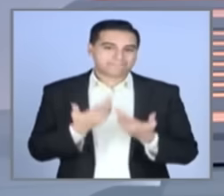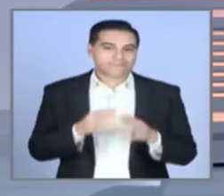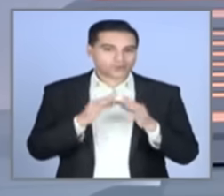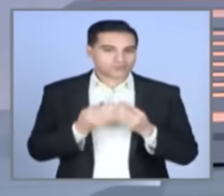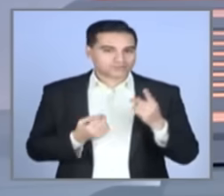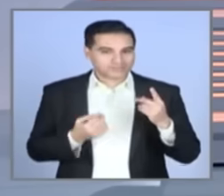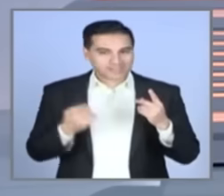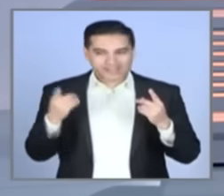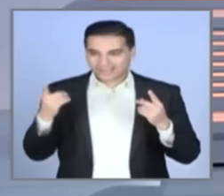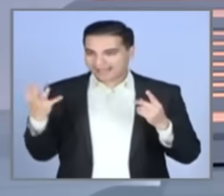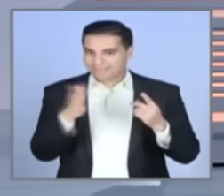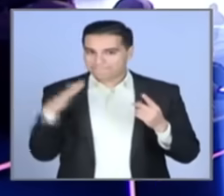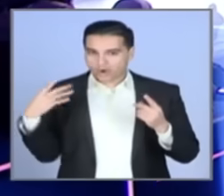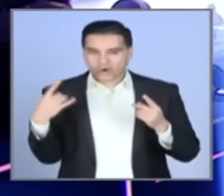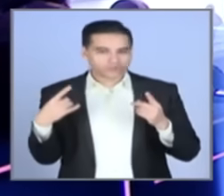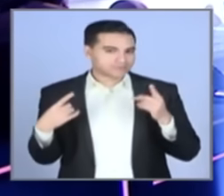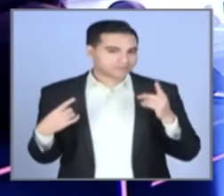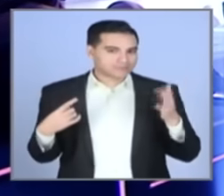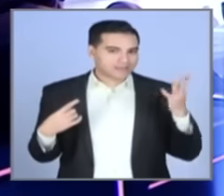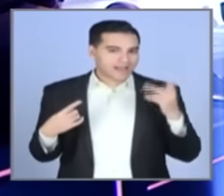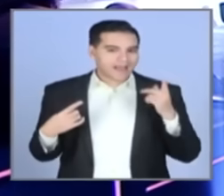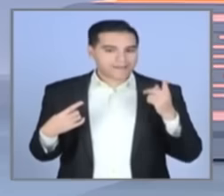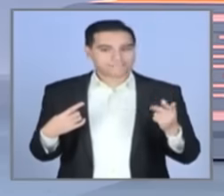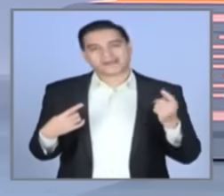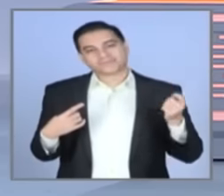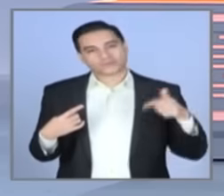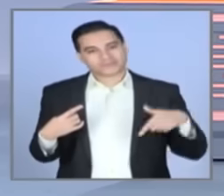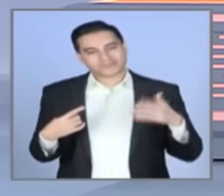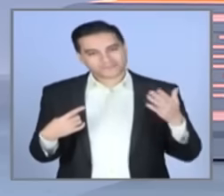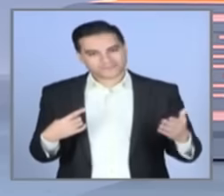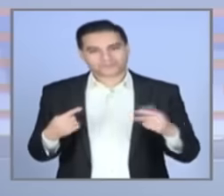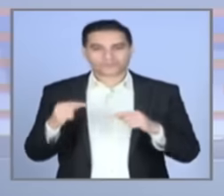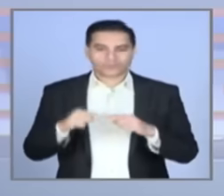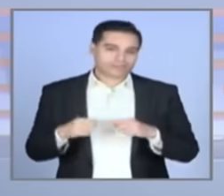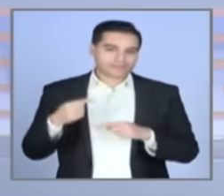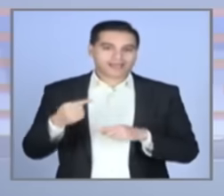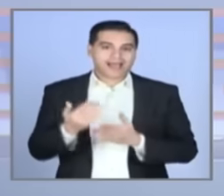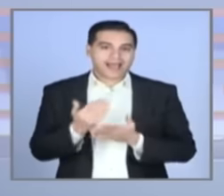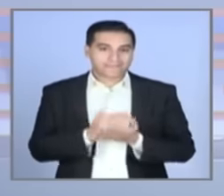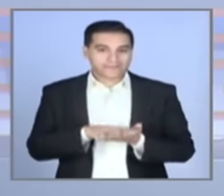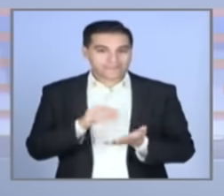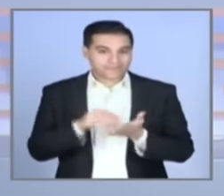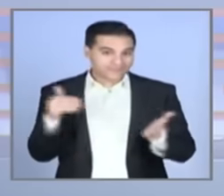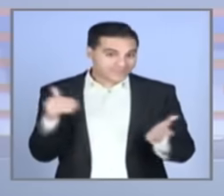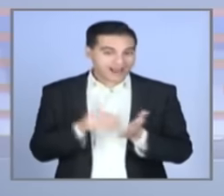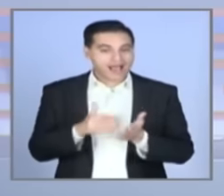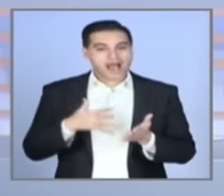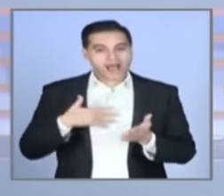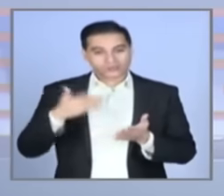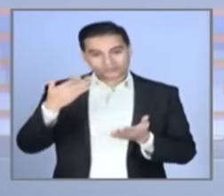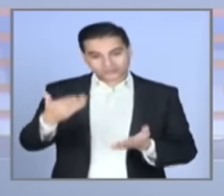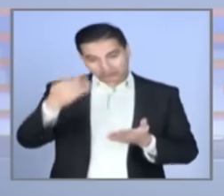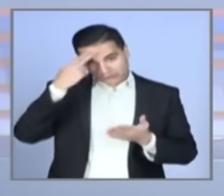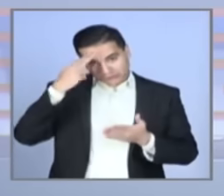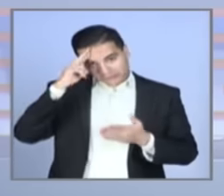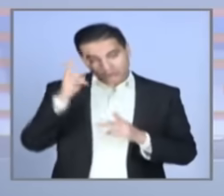عيسى متقدمين 110، عائلة الحياة 65. قبل ما نبتدي الفقرة الأخيرة عايز